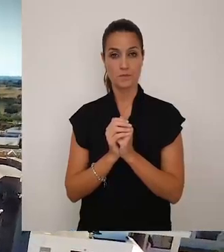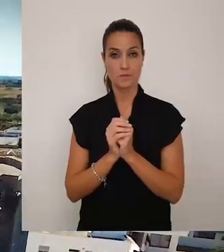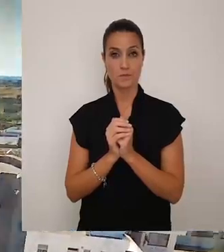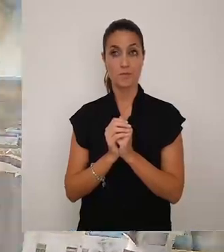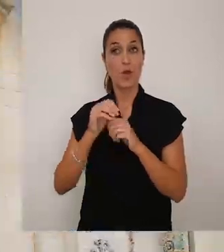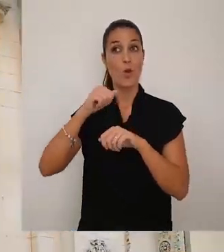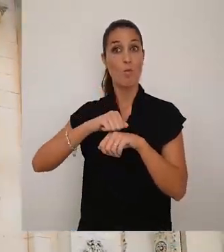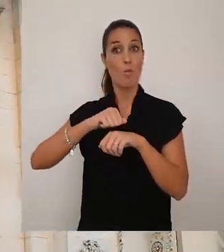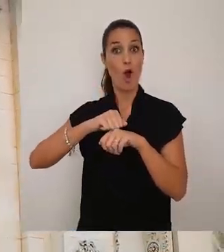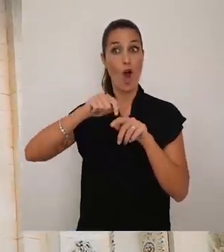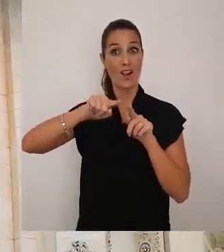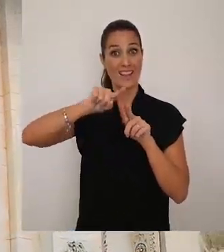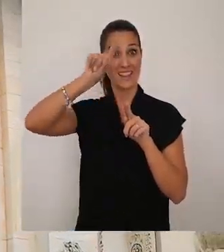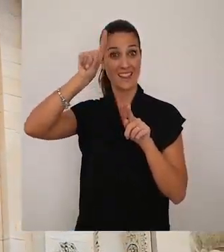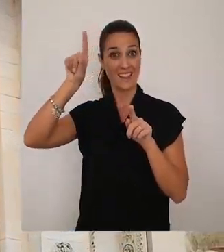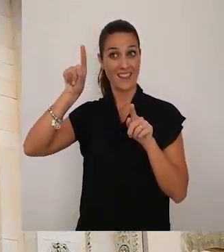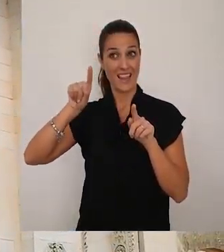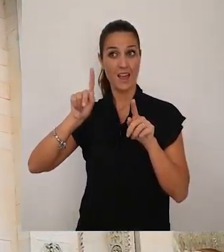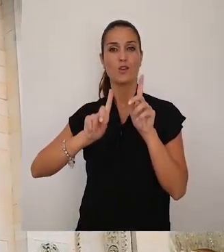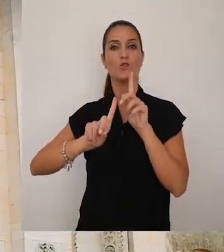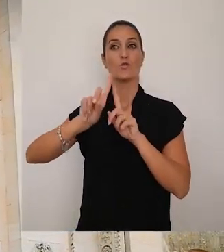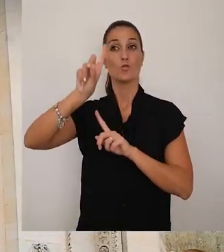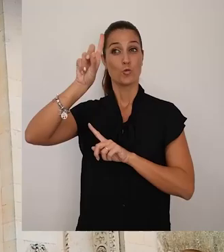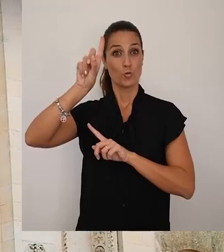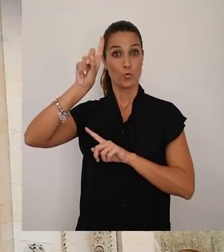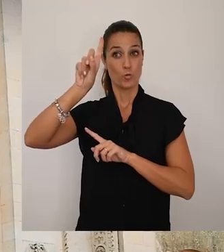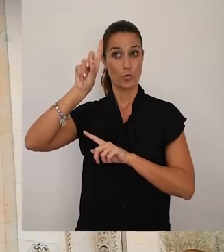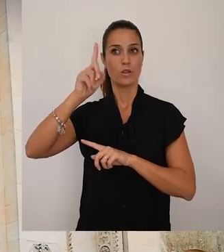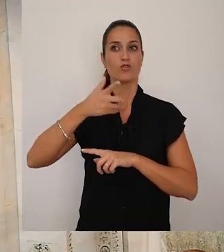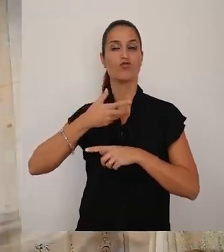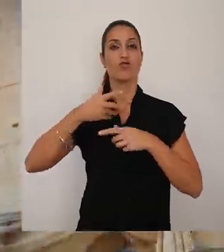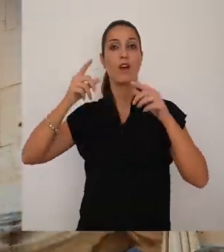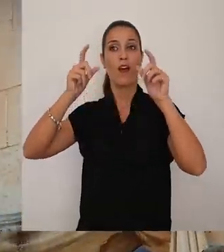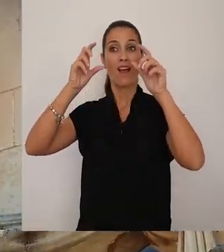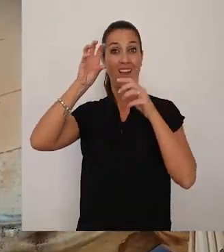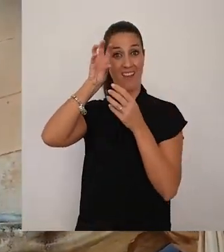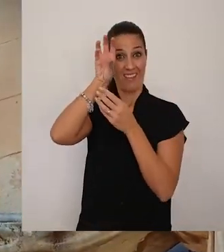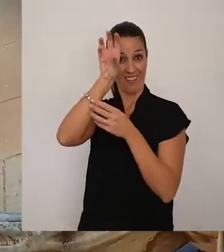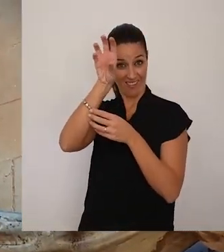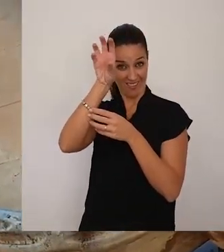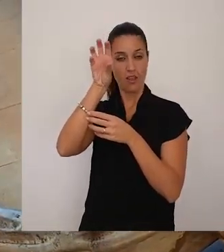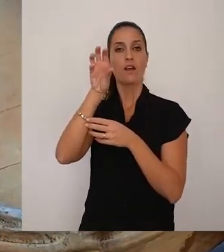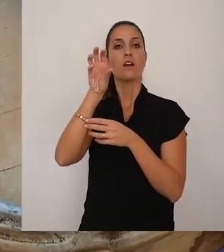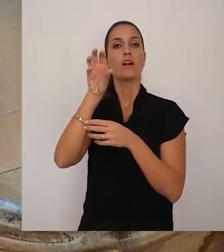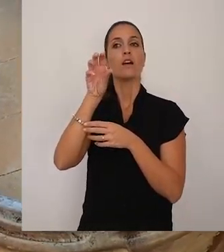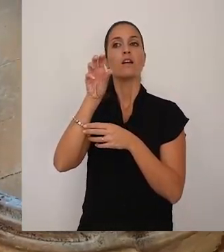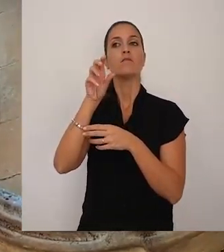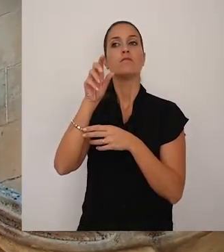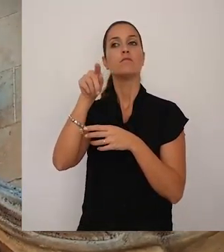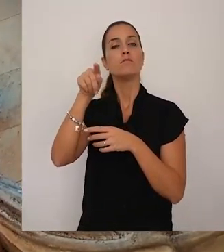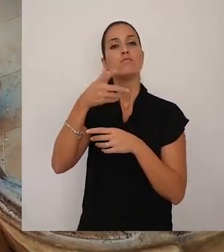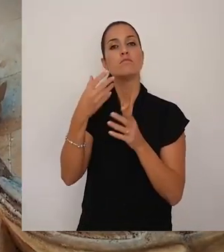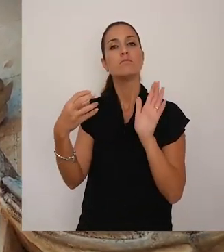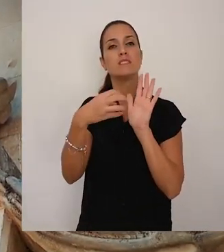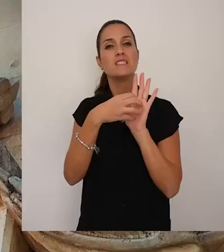Il grazioso portale è sormontato dall'arme religiosa dell'Ordine dei Predicatori, ovvero da un cane che regge tra le fauci una